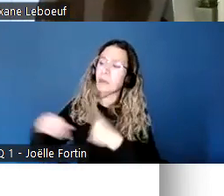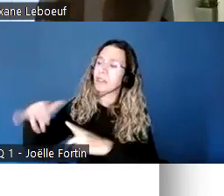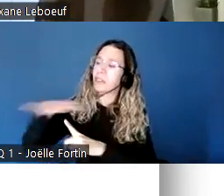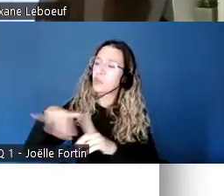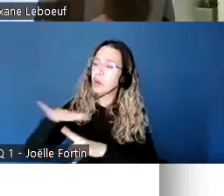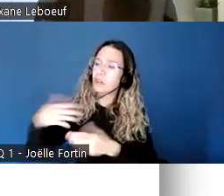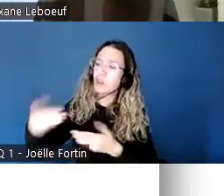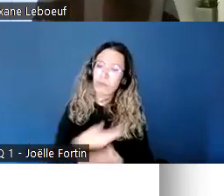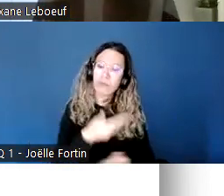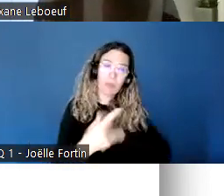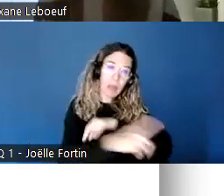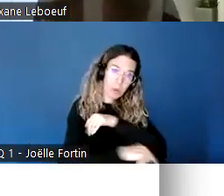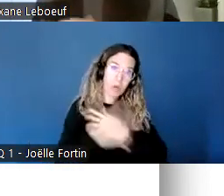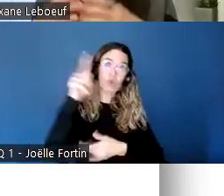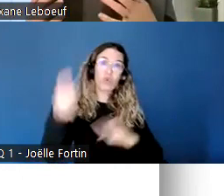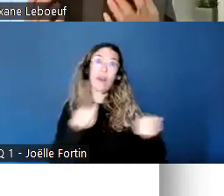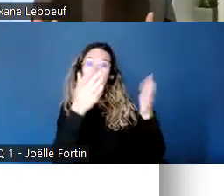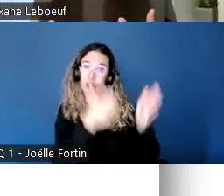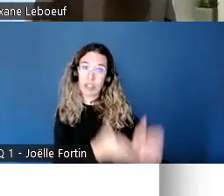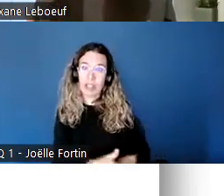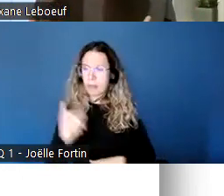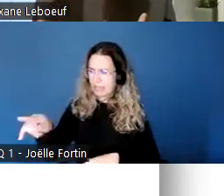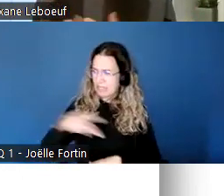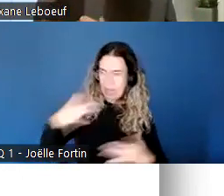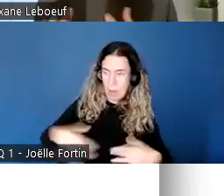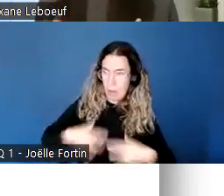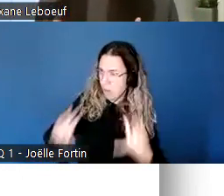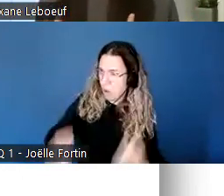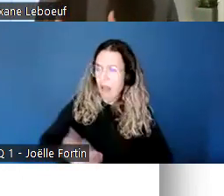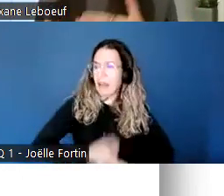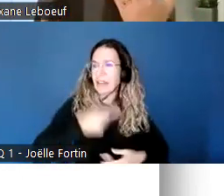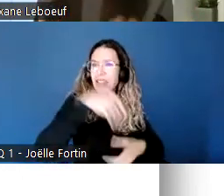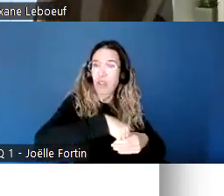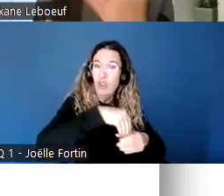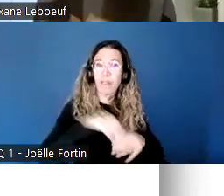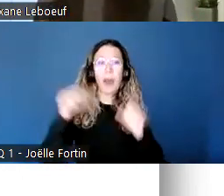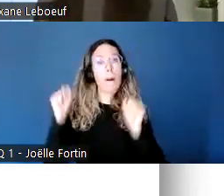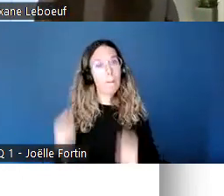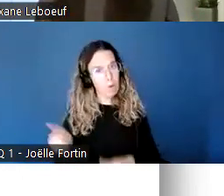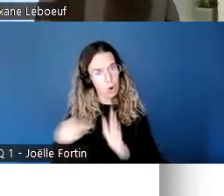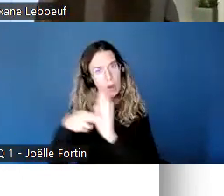employés ou aux gestionnaires. Mais encore une fois, si les gens ne se sentent pas à l'aise de se confier à des gens à l'interne, on les